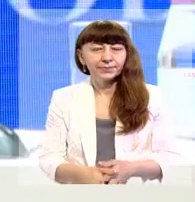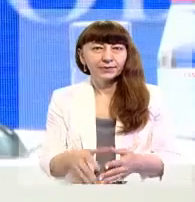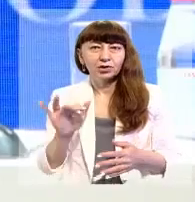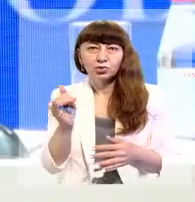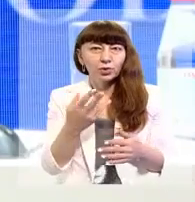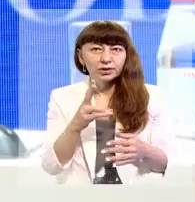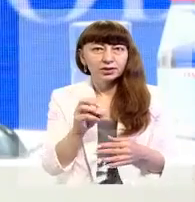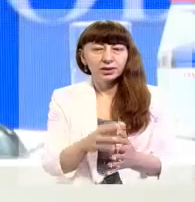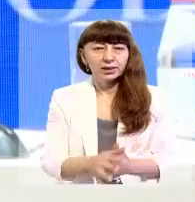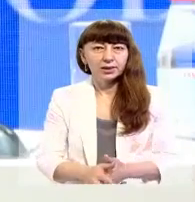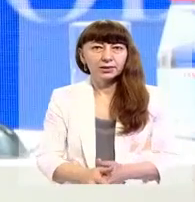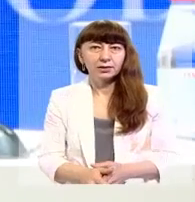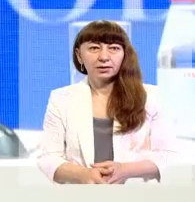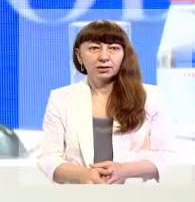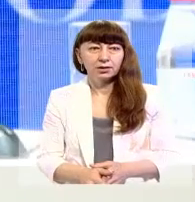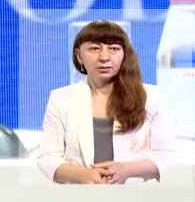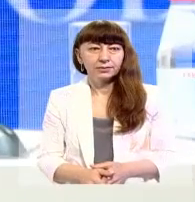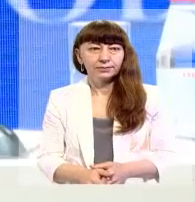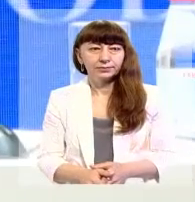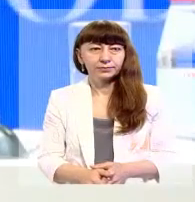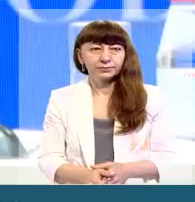субботниками, выходами,